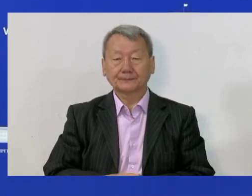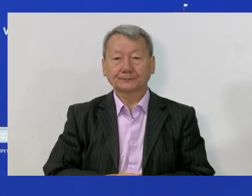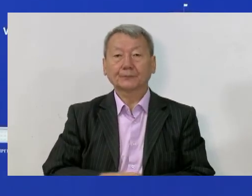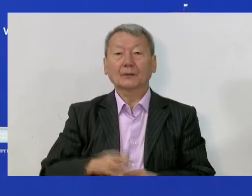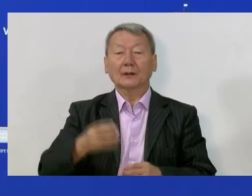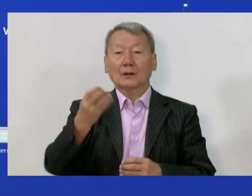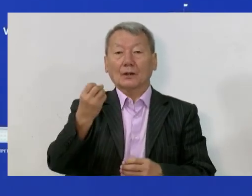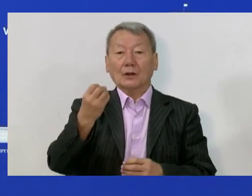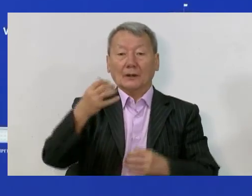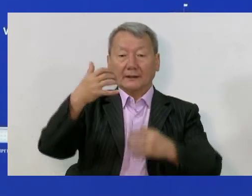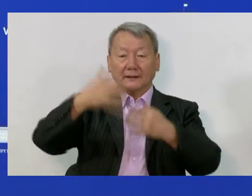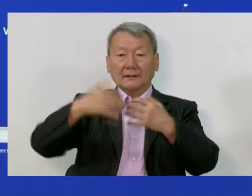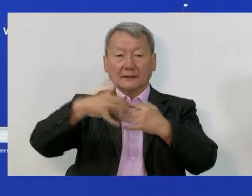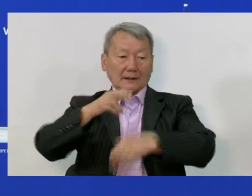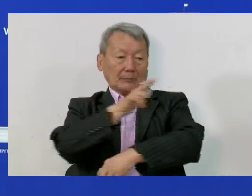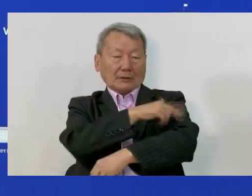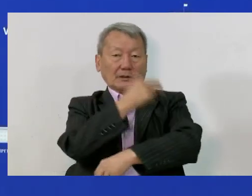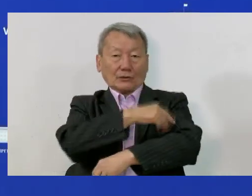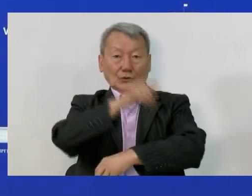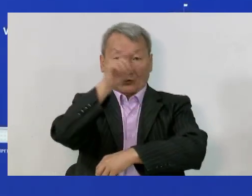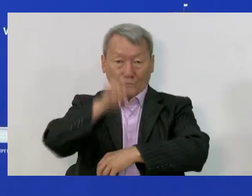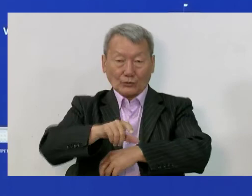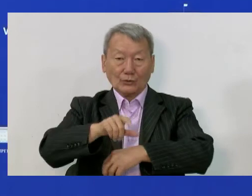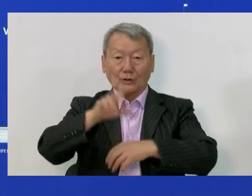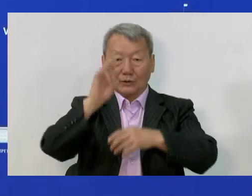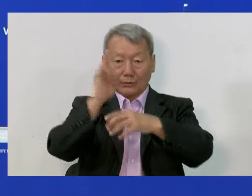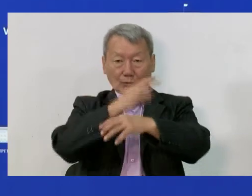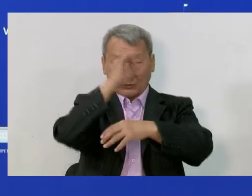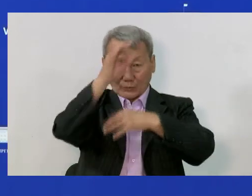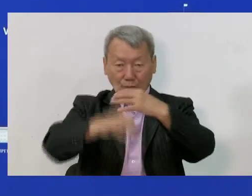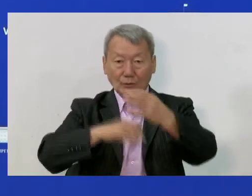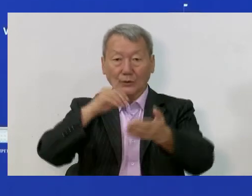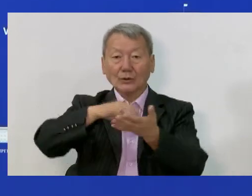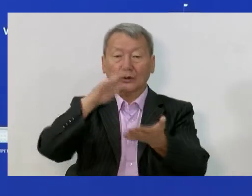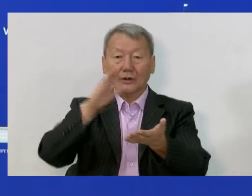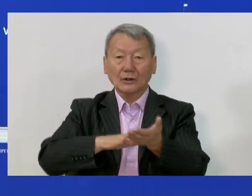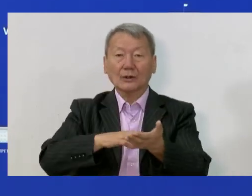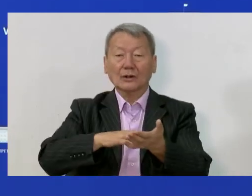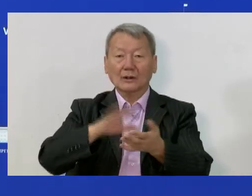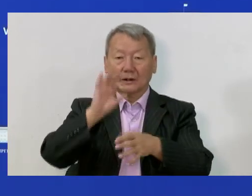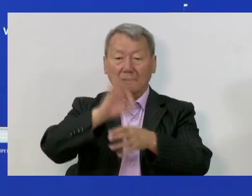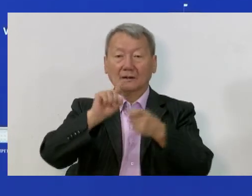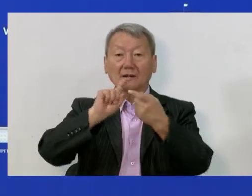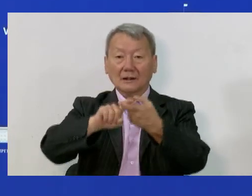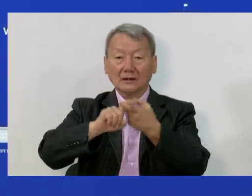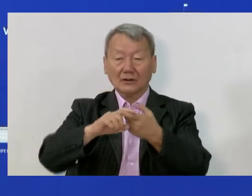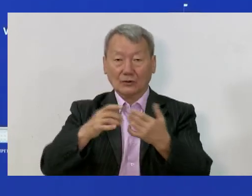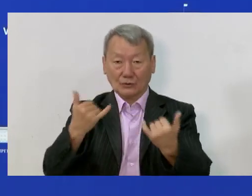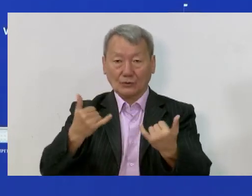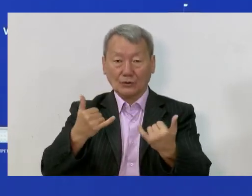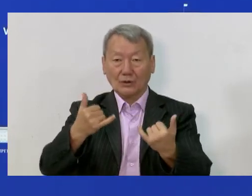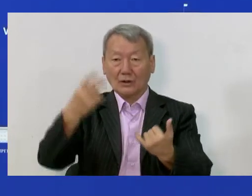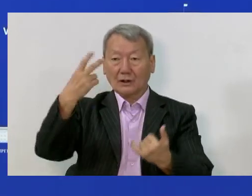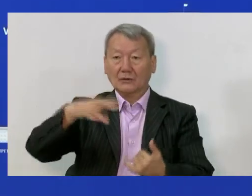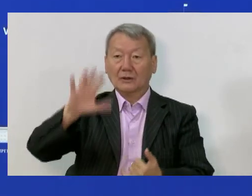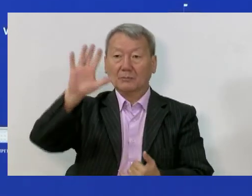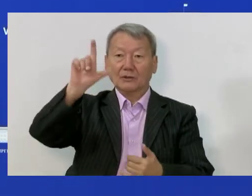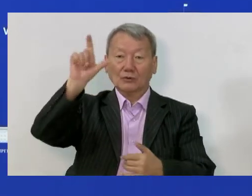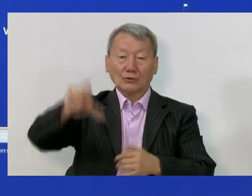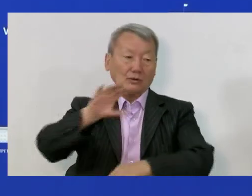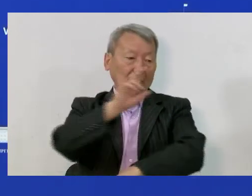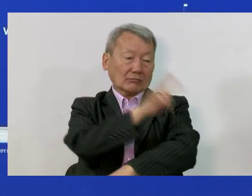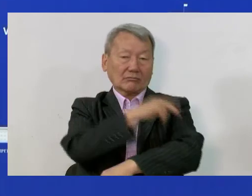Также среди медицинских работников за сутки зарегистрированы случаи COVID-19, всего 25 новых